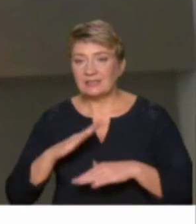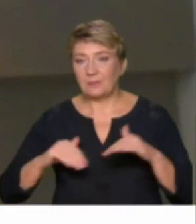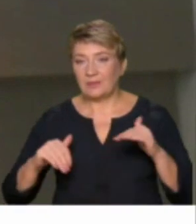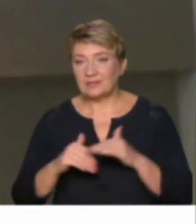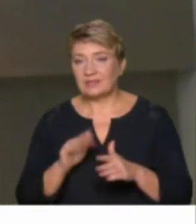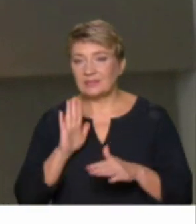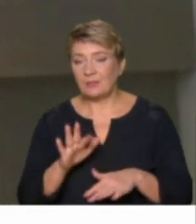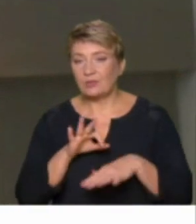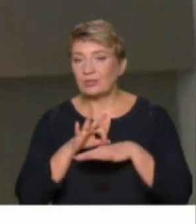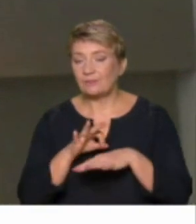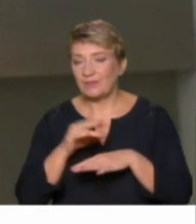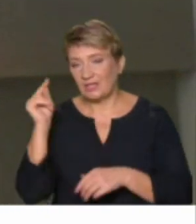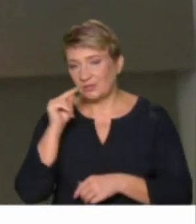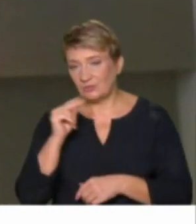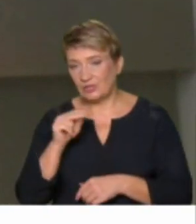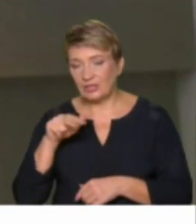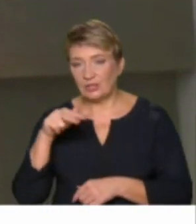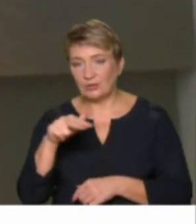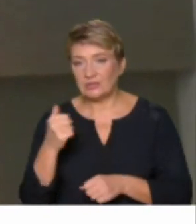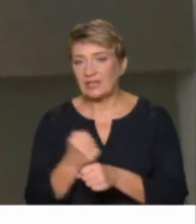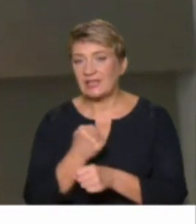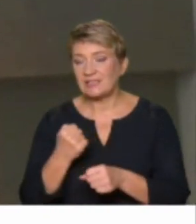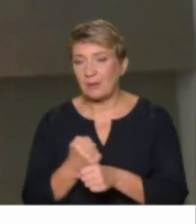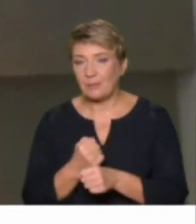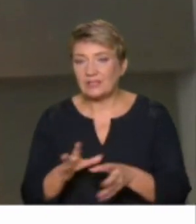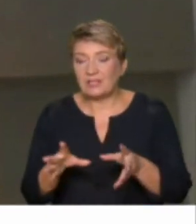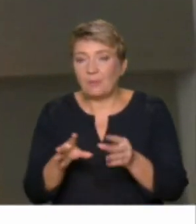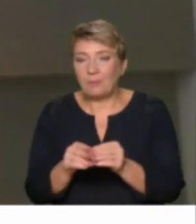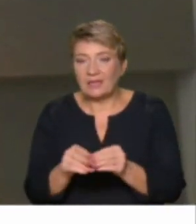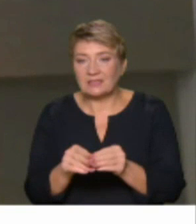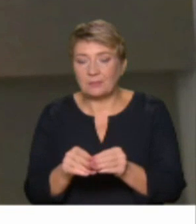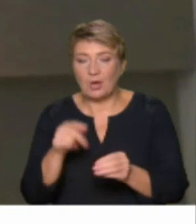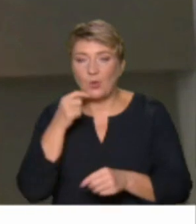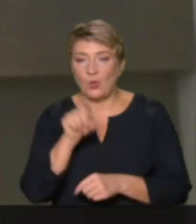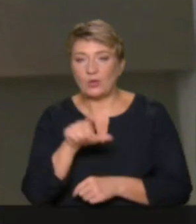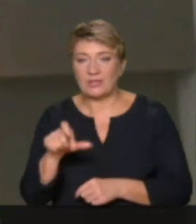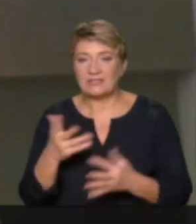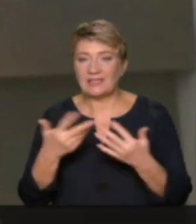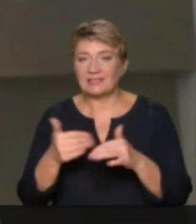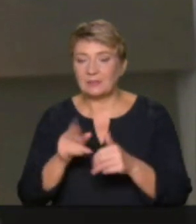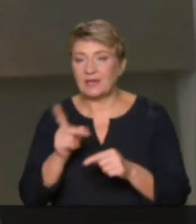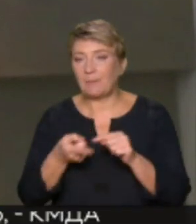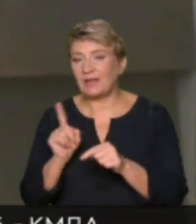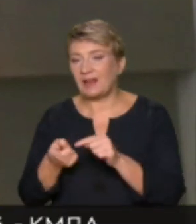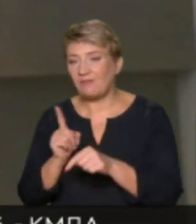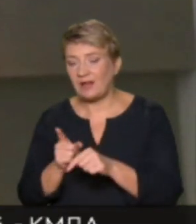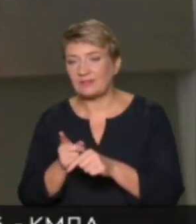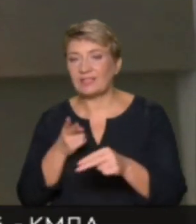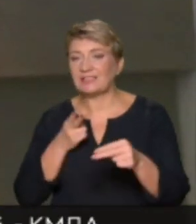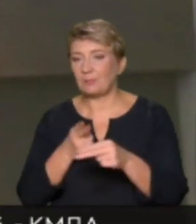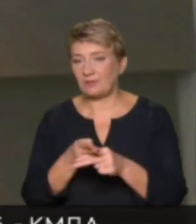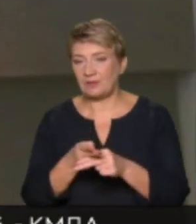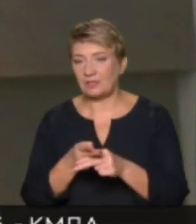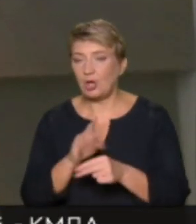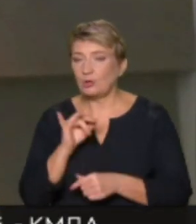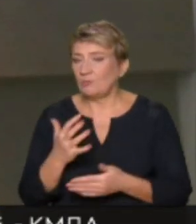дроны изучать и будут разрабатывать вместе с украинцами всякие системы, как эти дроны перехватывать или сбивать. Но нет, потом оказалось,